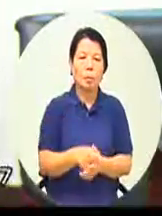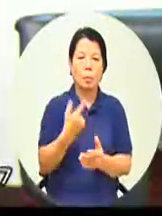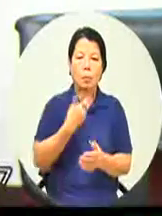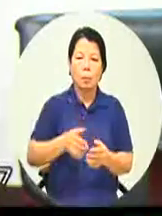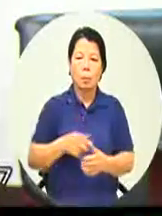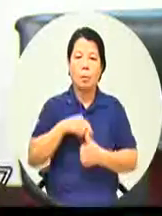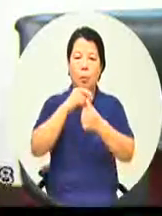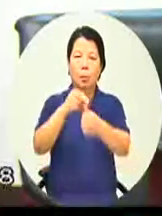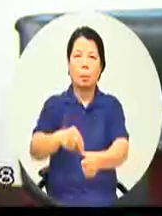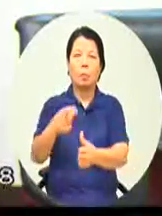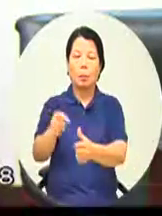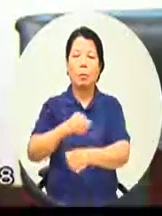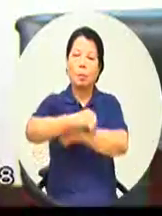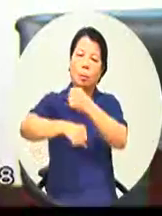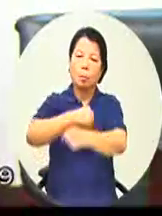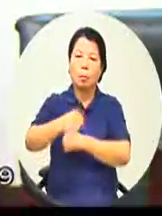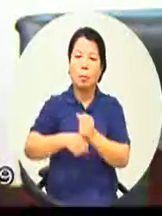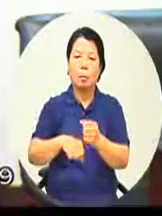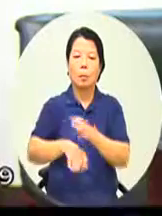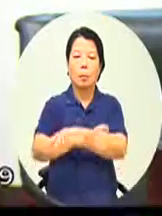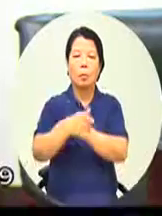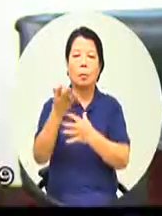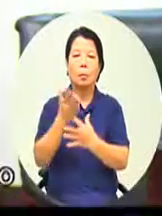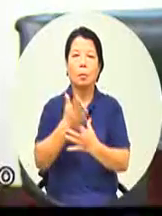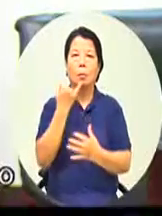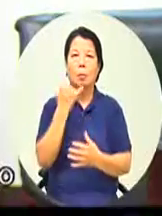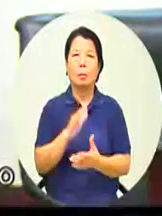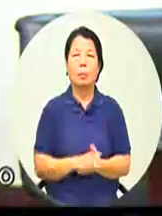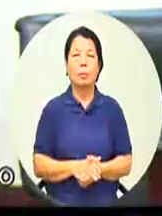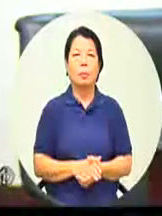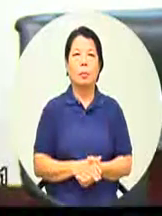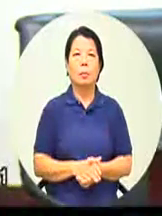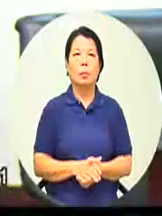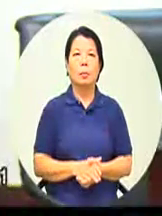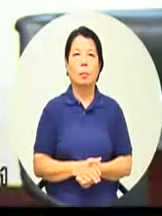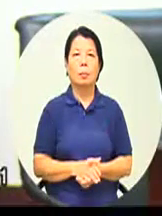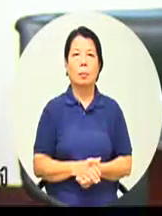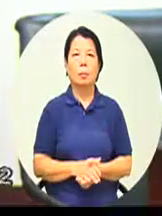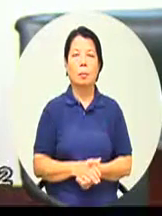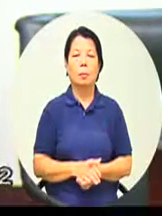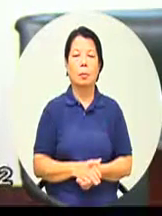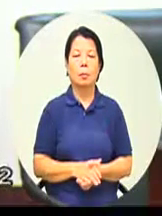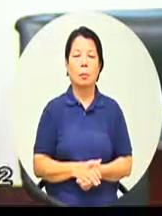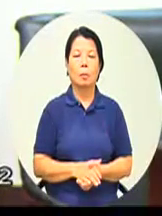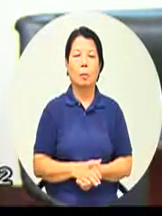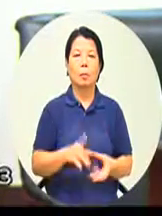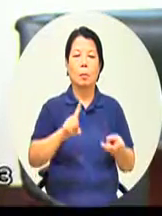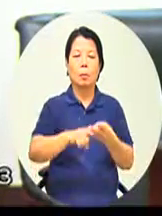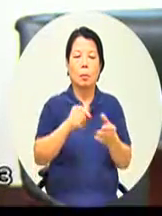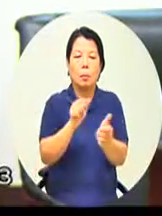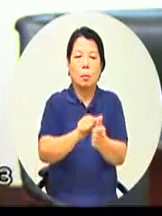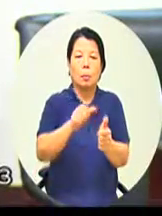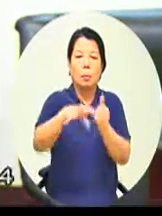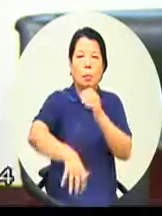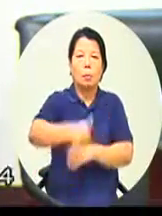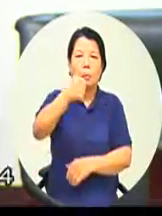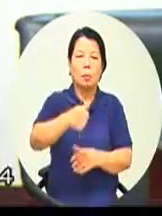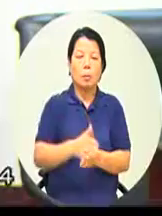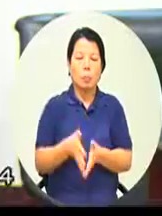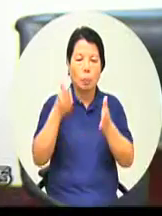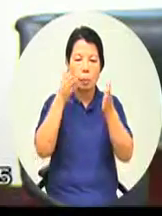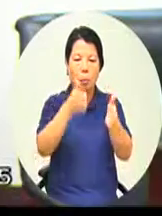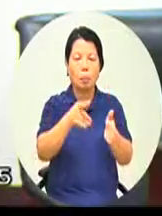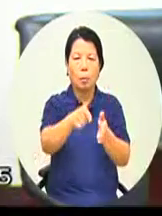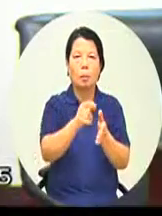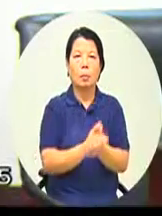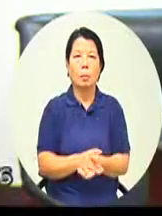有他的活动空间。是不是这个啊？咱王副局长，你这方向有没